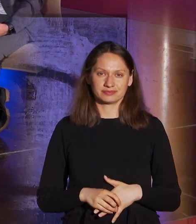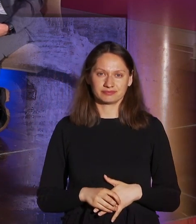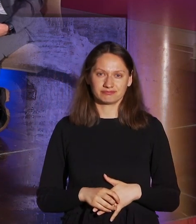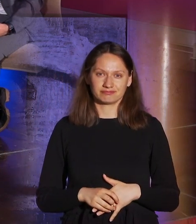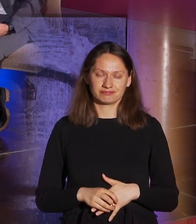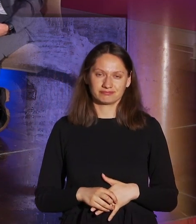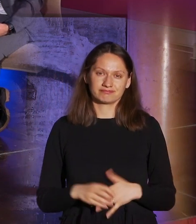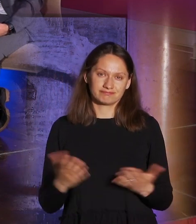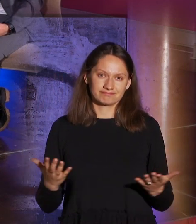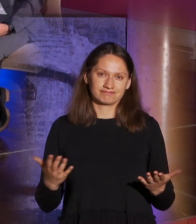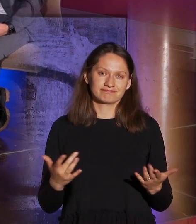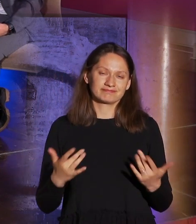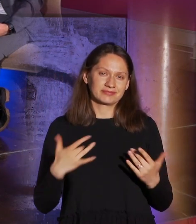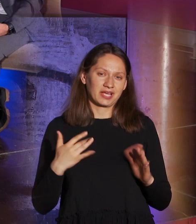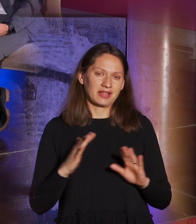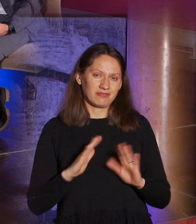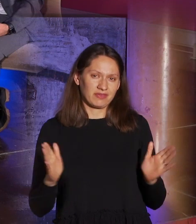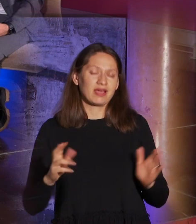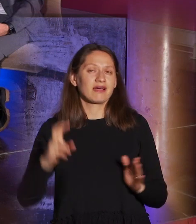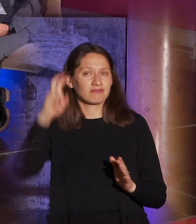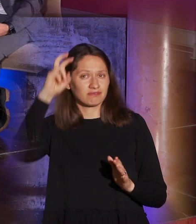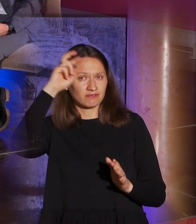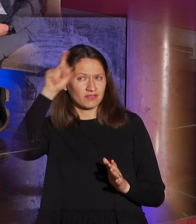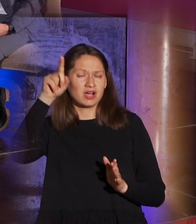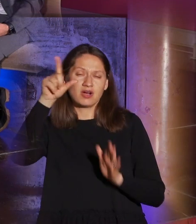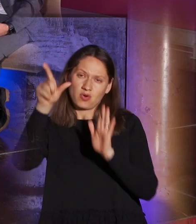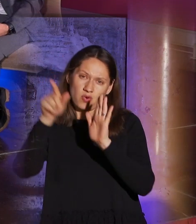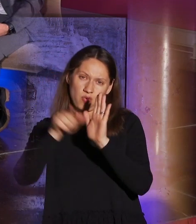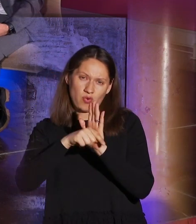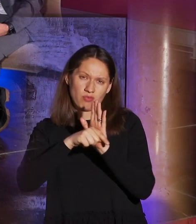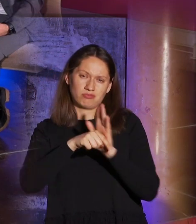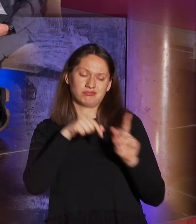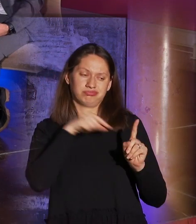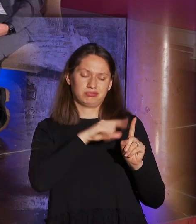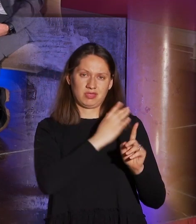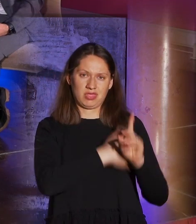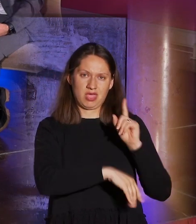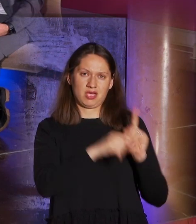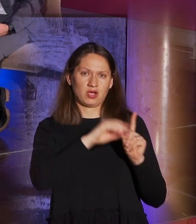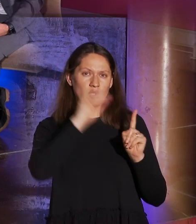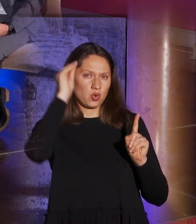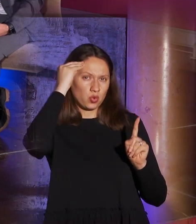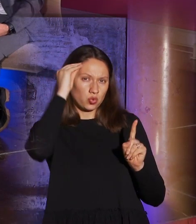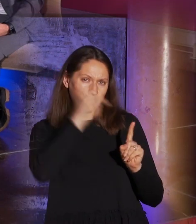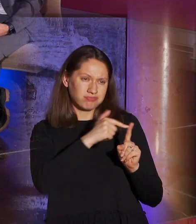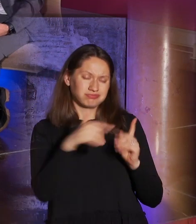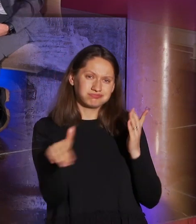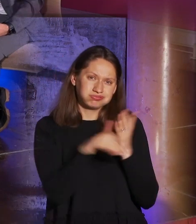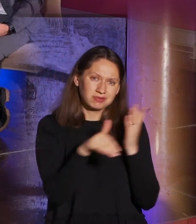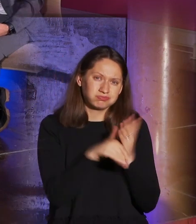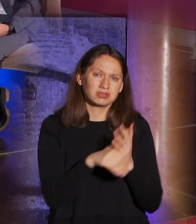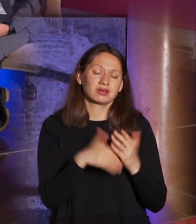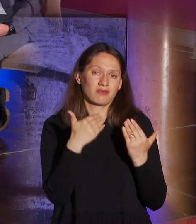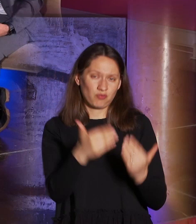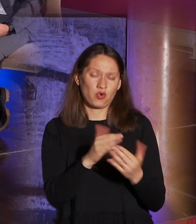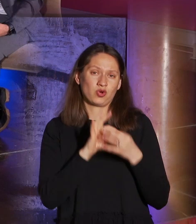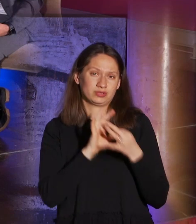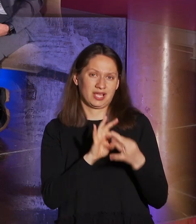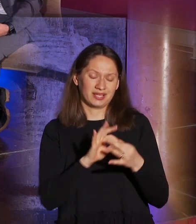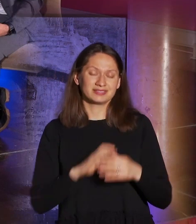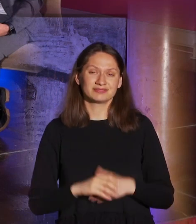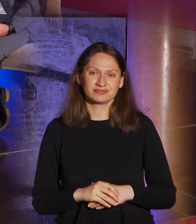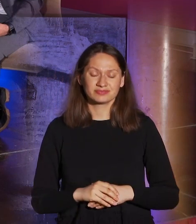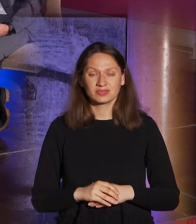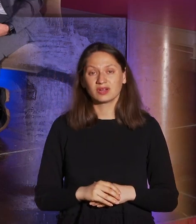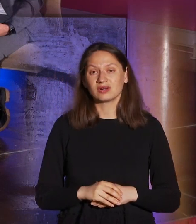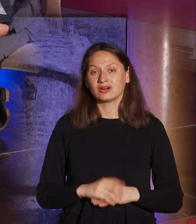Tai, va, taip, nes valstybė turi rūpintis, ne, kažkaip padėti žmogui, tarkim, va, tas santykis. O šiaip